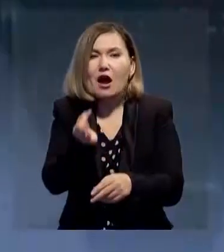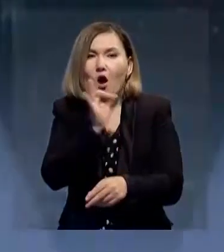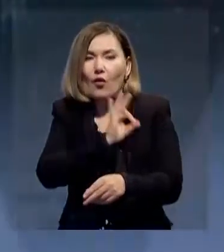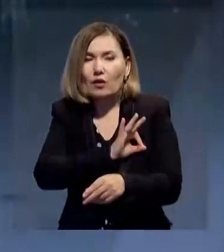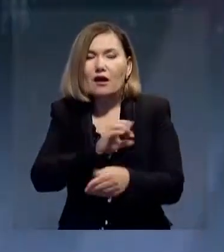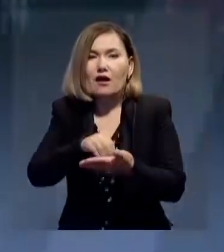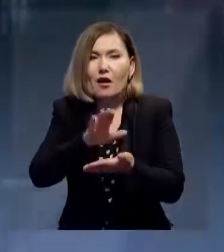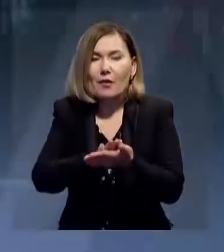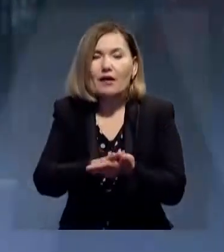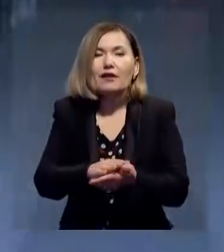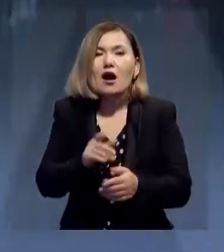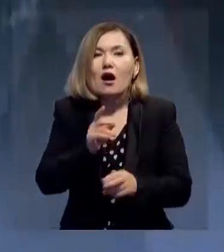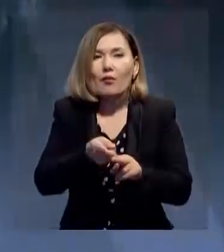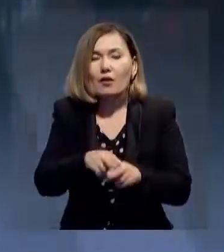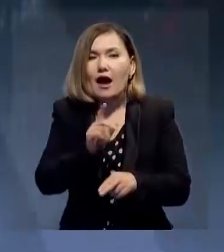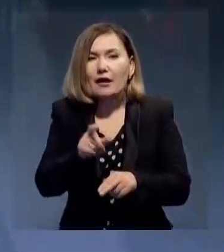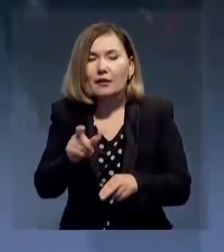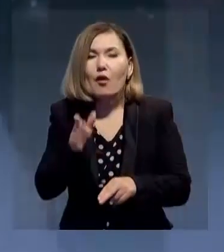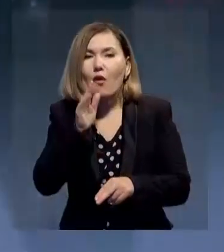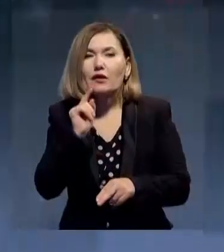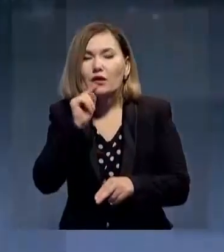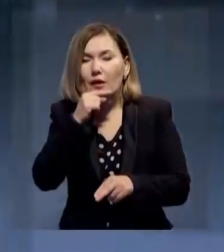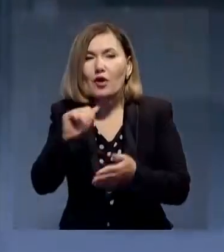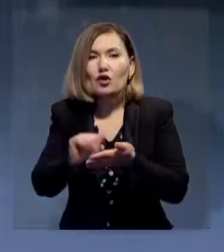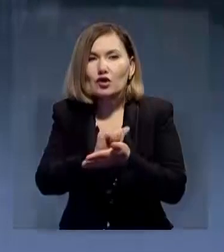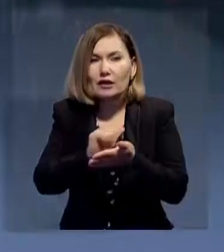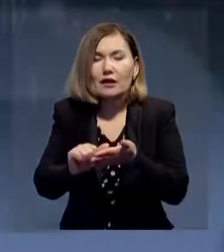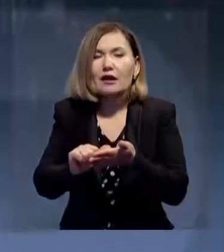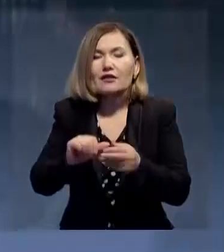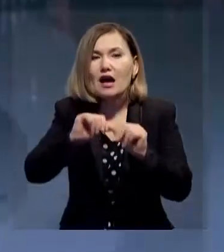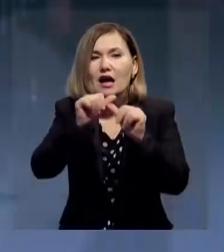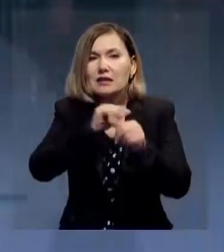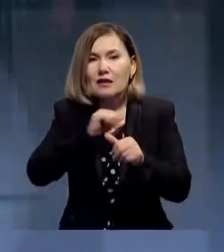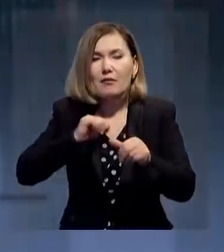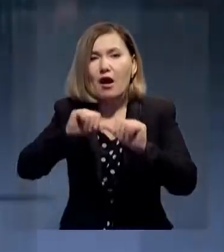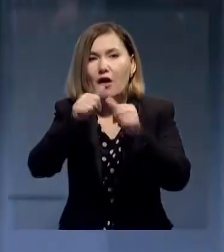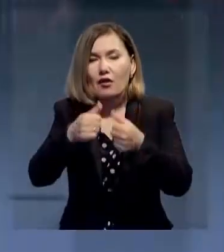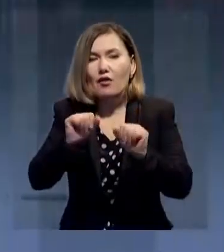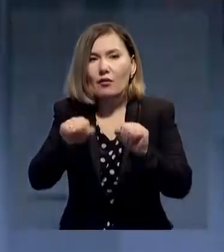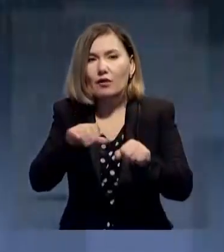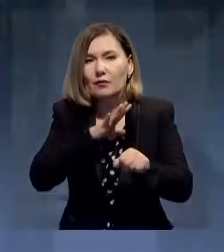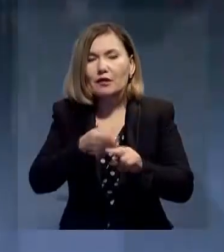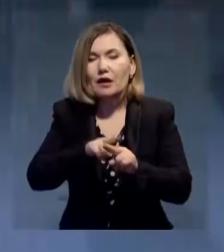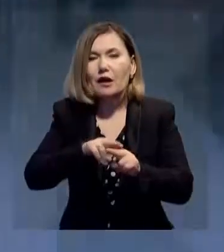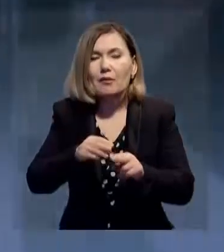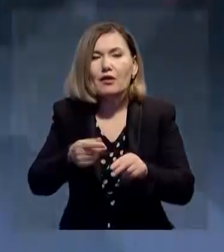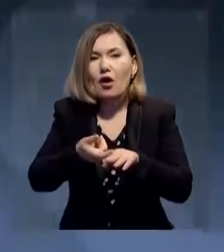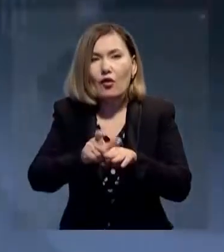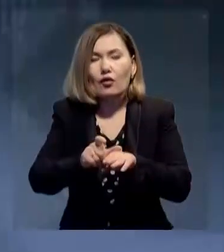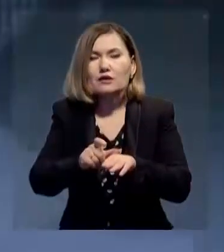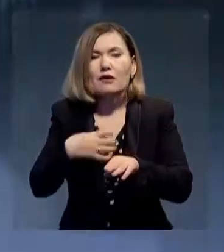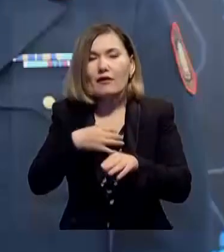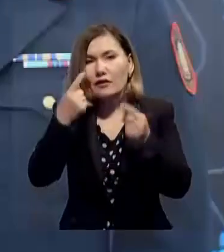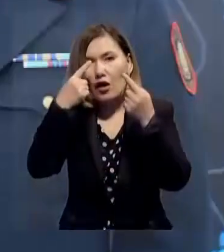уақыт үнемдеп құжаттарын өз бетінше рәсімдеуге мүмкіндік береді. Жаңа жоба бүгін мемлекет басшысына таныстырылды. Құрылғының ең басты